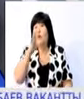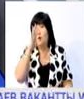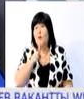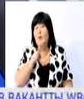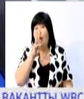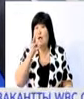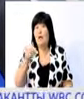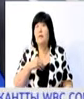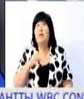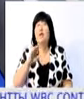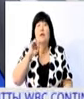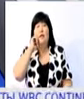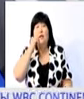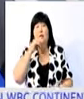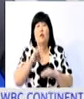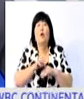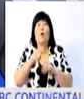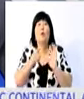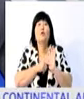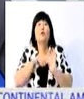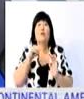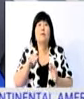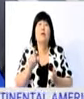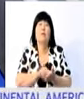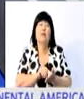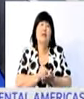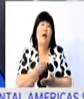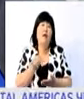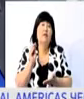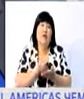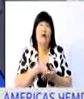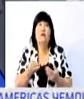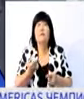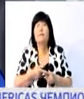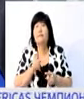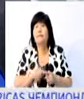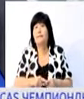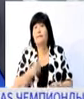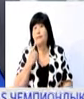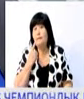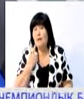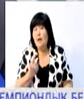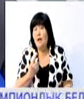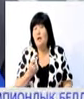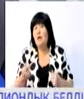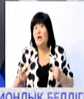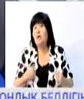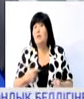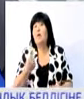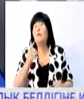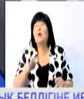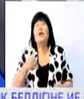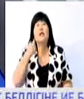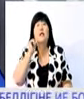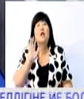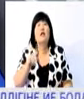берді. Кемпіріне 17-ті пенсия тағайындады. Бұлар енді жазығы жапа шеккендердің біреуі ғой, кеше